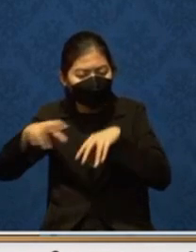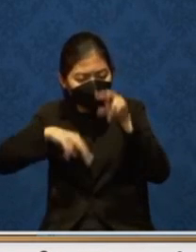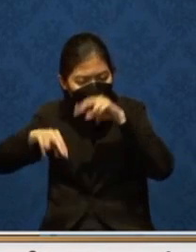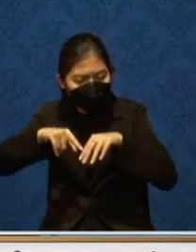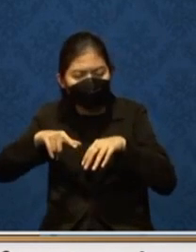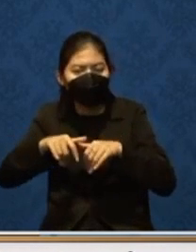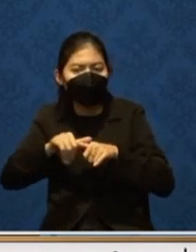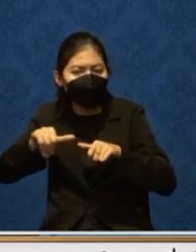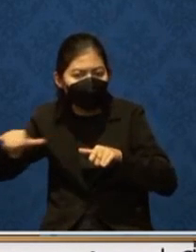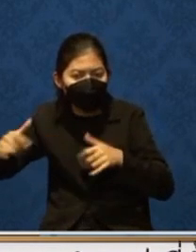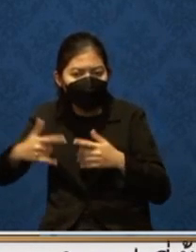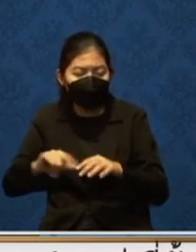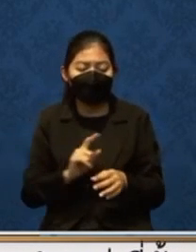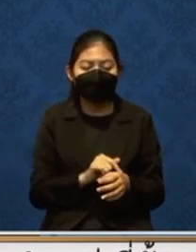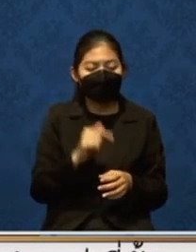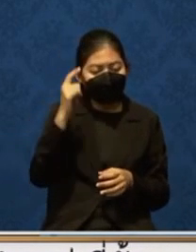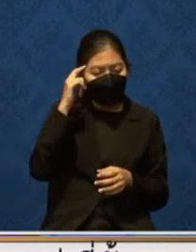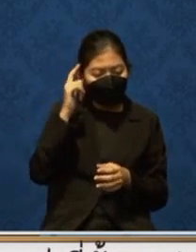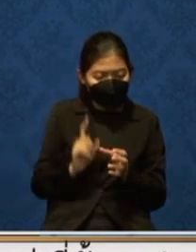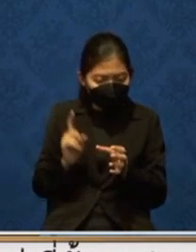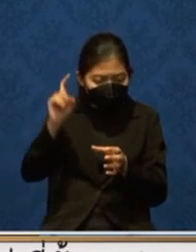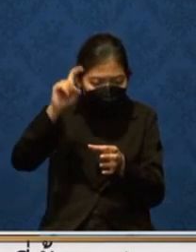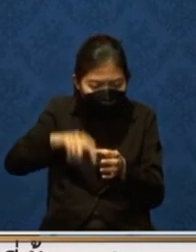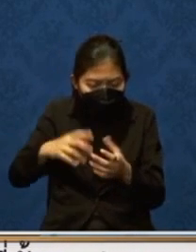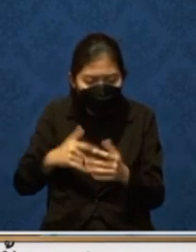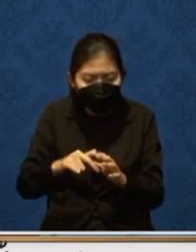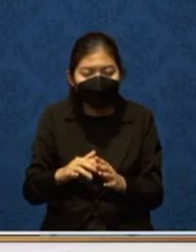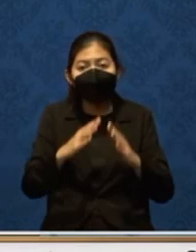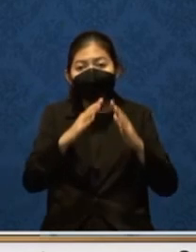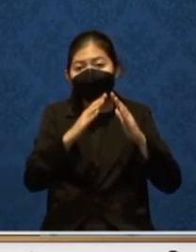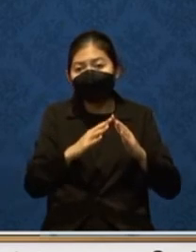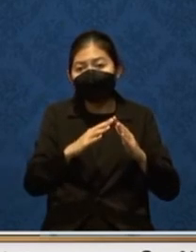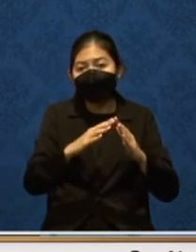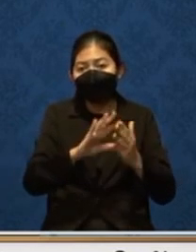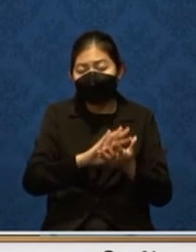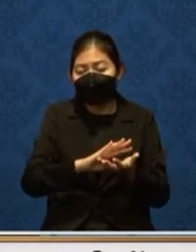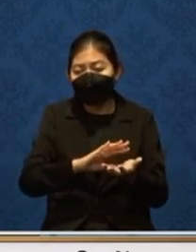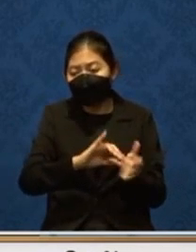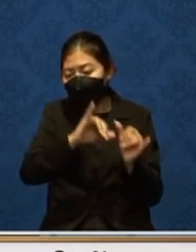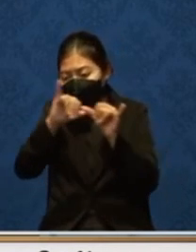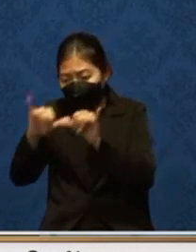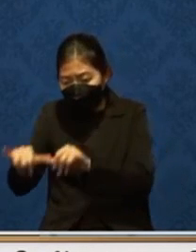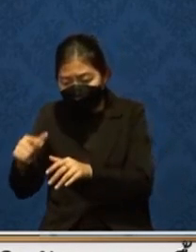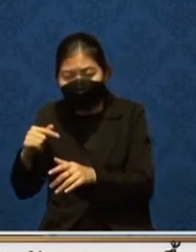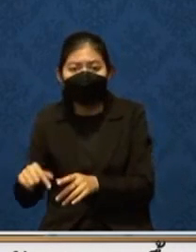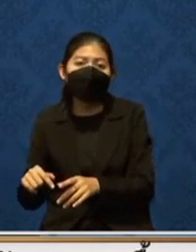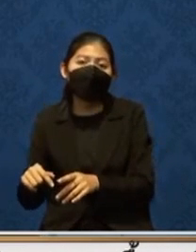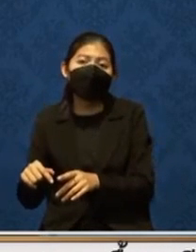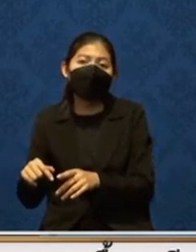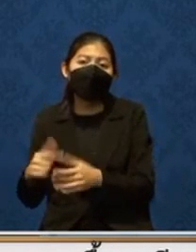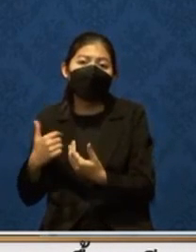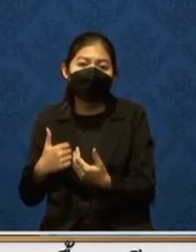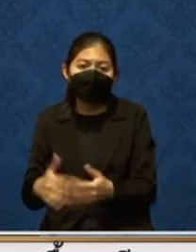้มาควบคุมกจการณนี้อกครั้งพร้อมกับย้ายที่ตั้งกลับมาที่ที่อยู่ของตัเองอรอบนึง